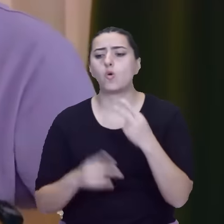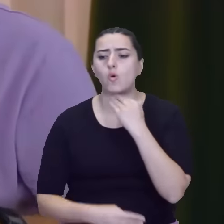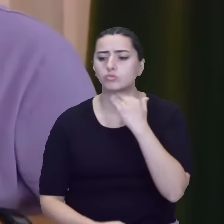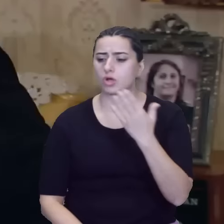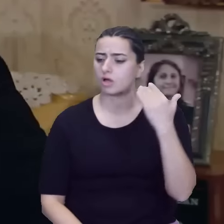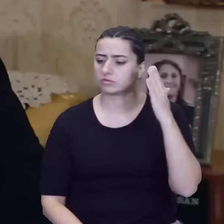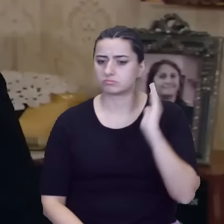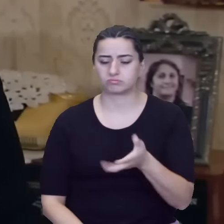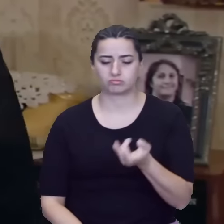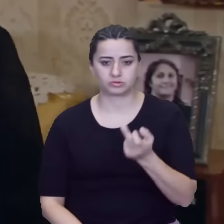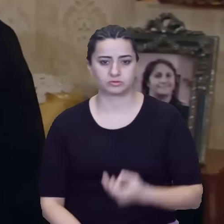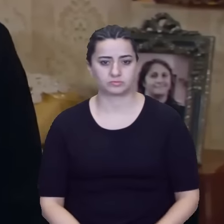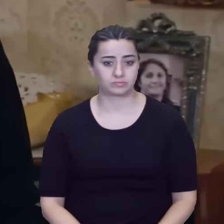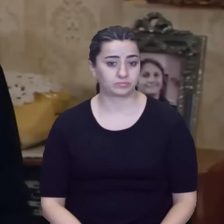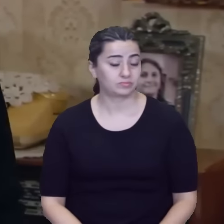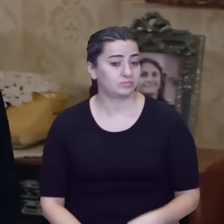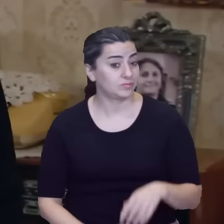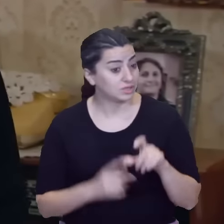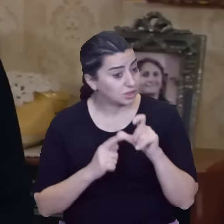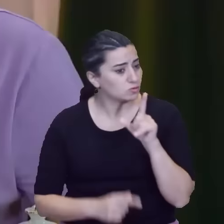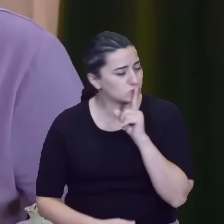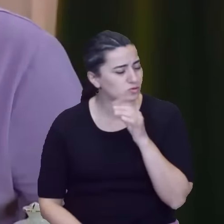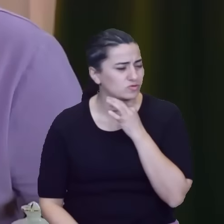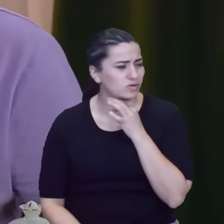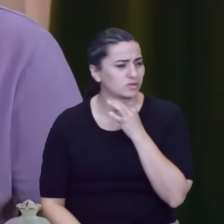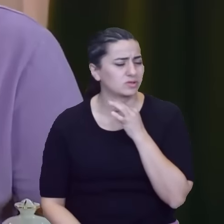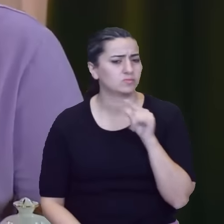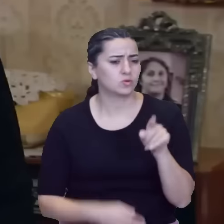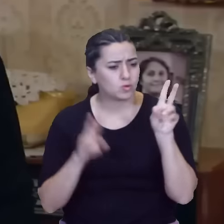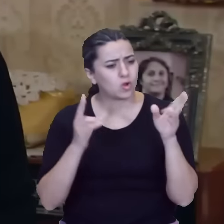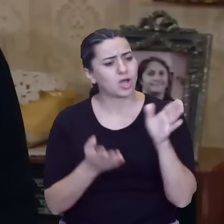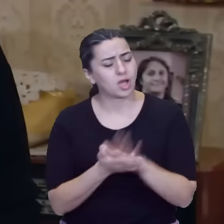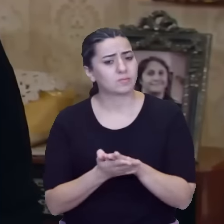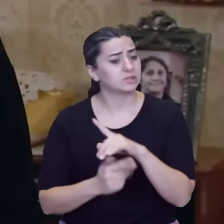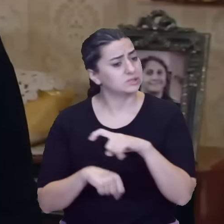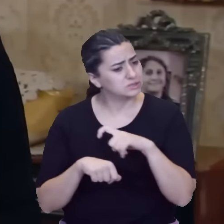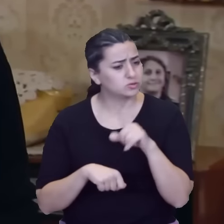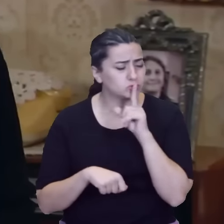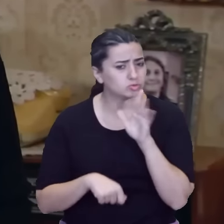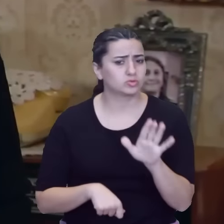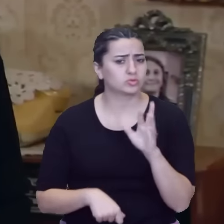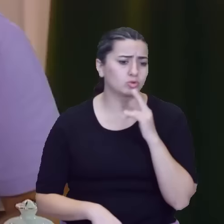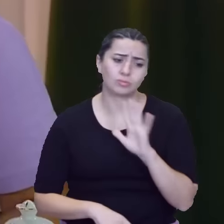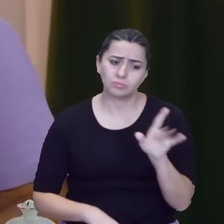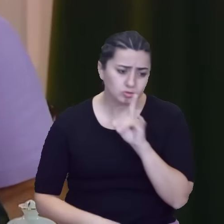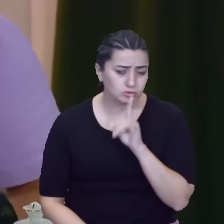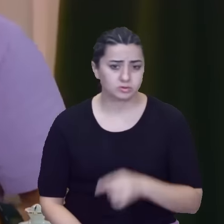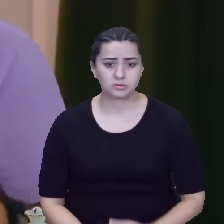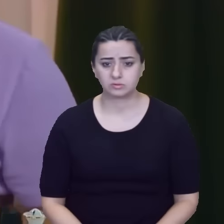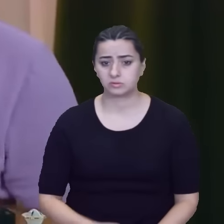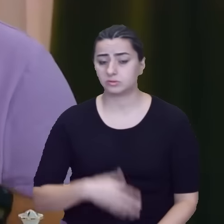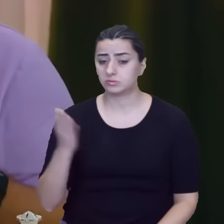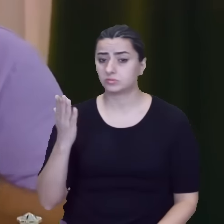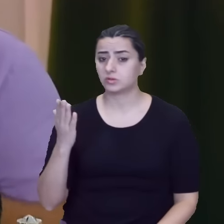kadar hava attı bir de. Şahin'cim ama bak ne diyorum sana. Hı. Bu konu kapandı artık, kızıyor enişten. Konuşma onu, tamam bitti. Allah Allah